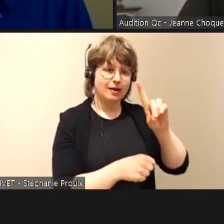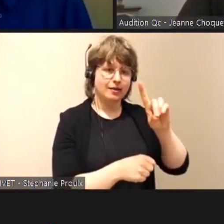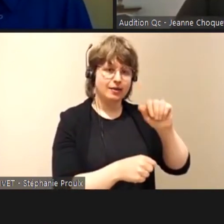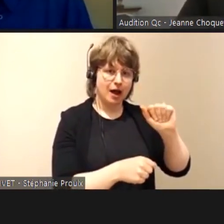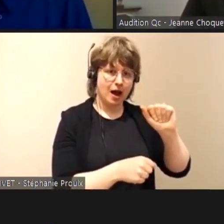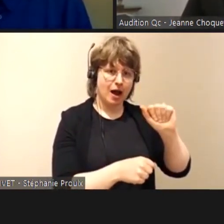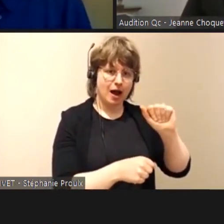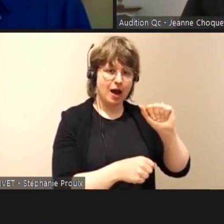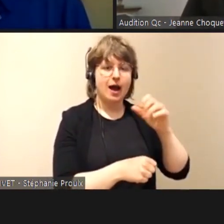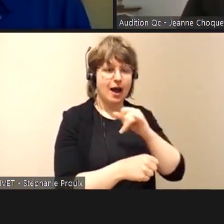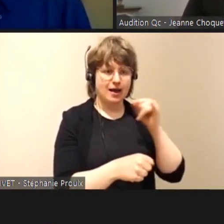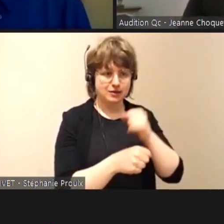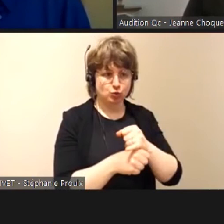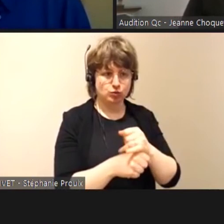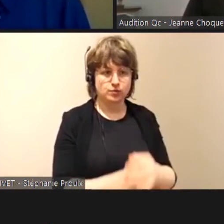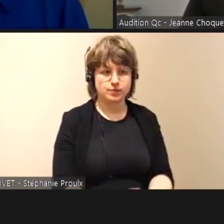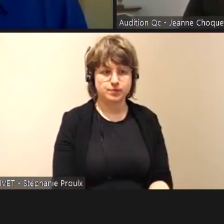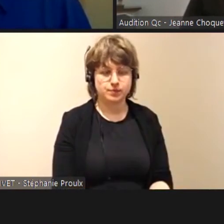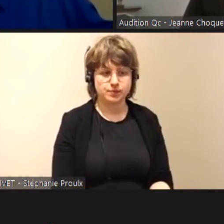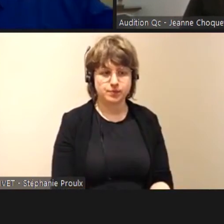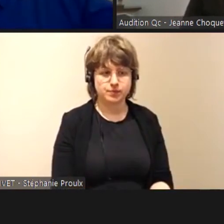AIDA Institute. Puis, ils ont